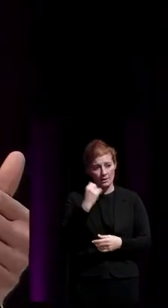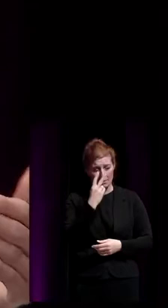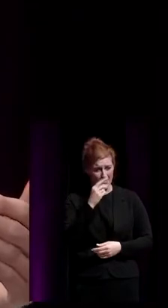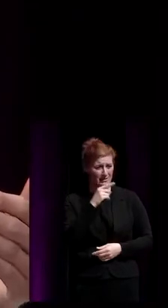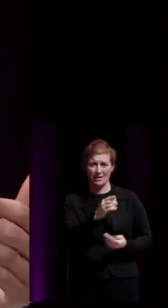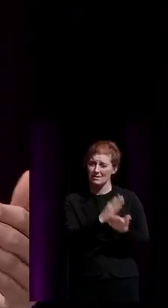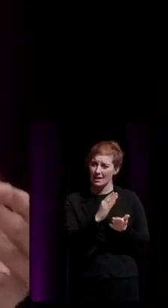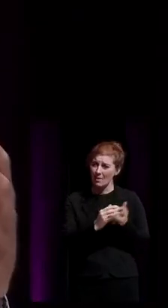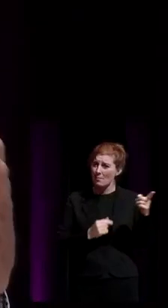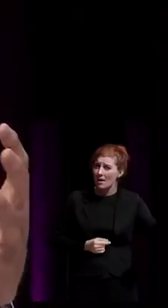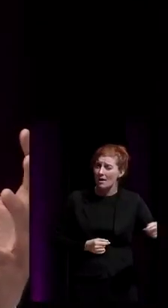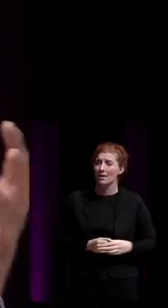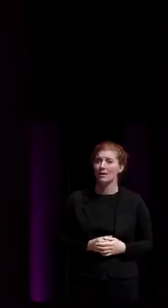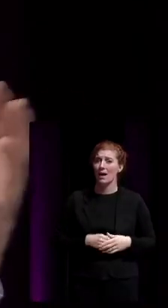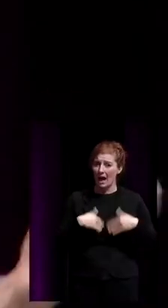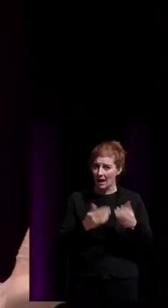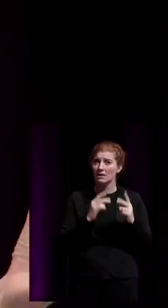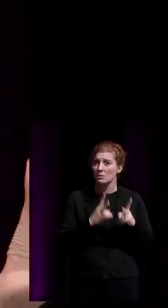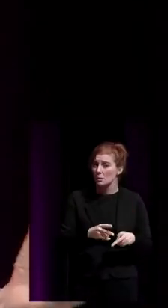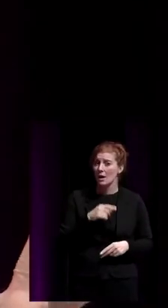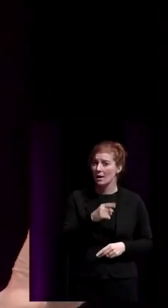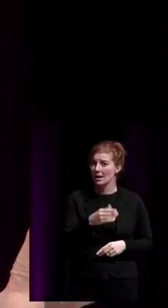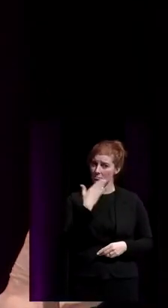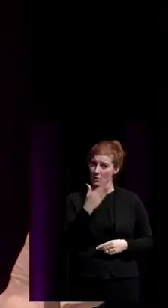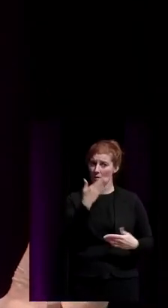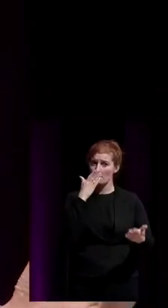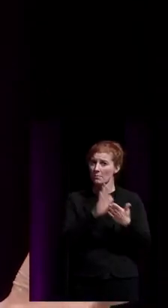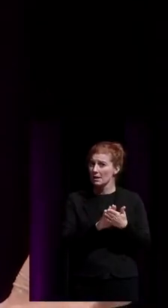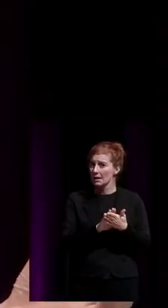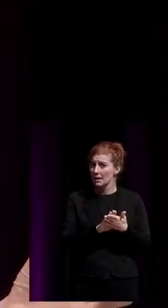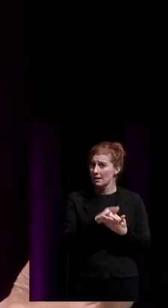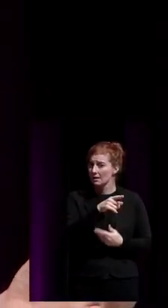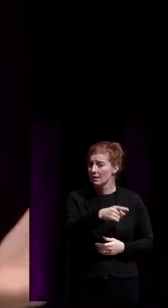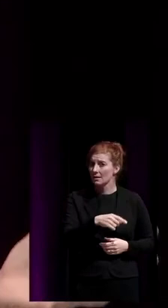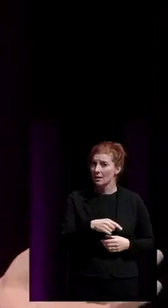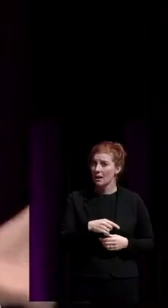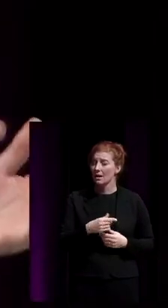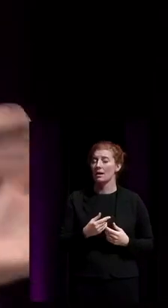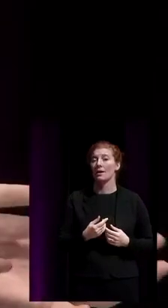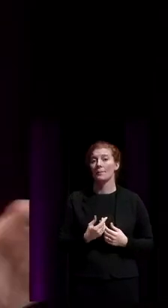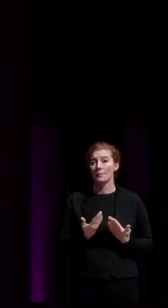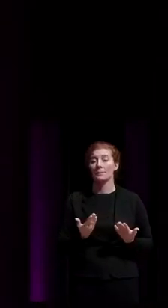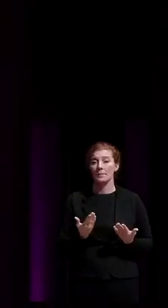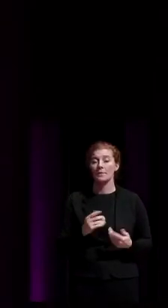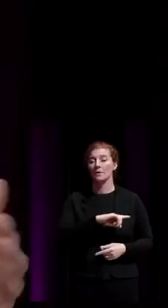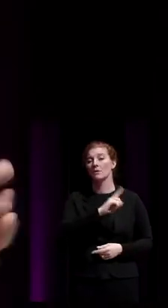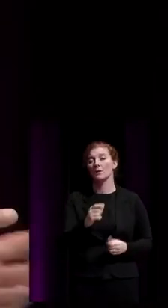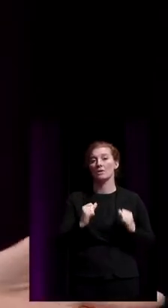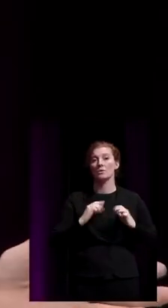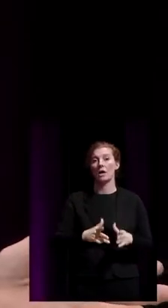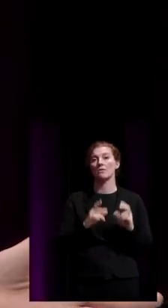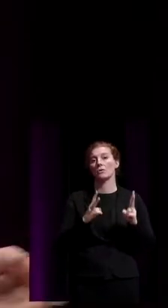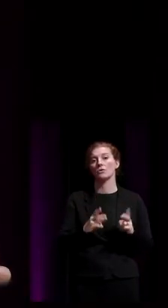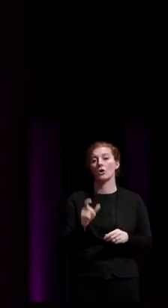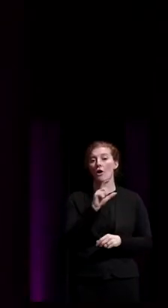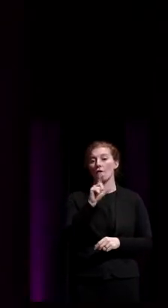det som sägs där? Är det verkligen det som är en schysst bild av det hela? Och sen är det självklart företagens